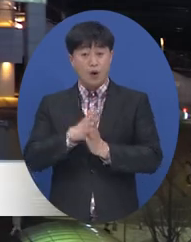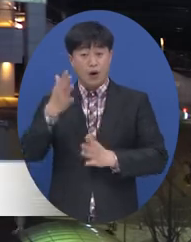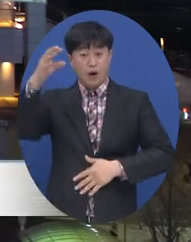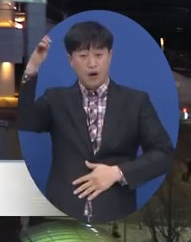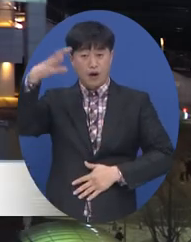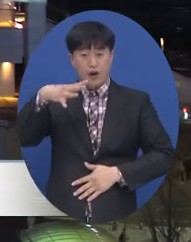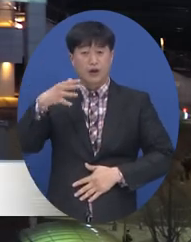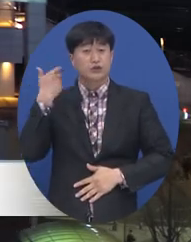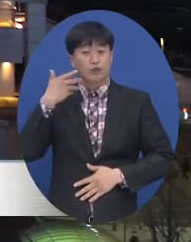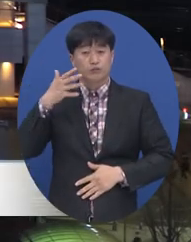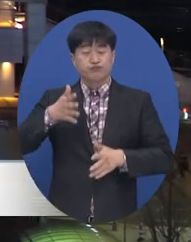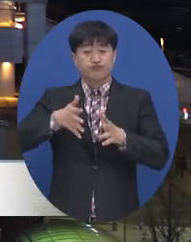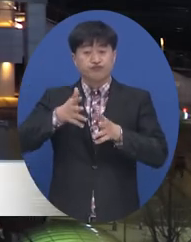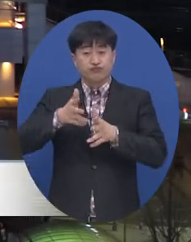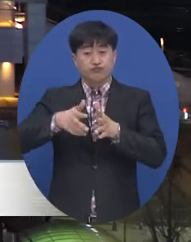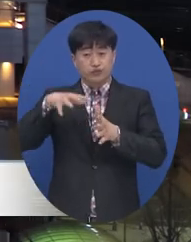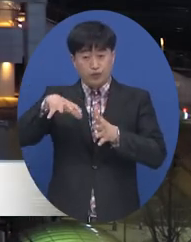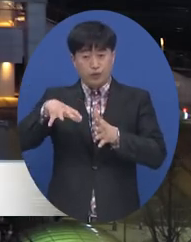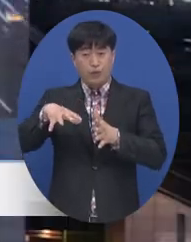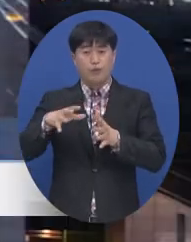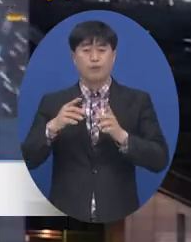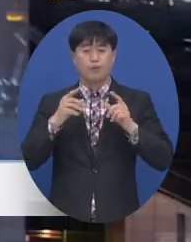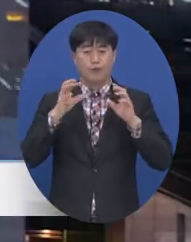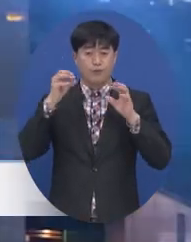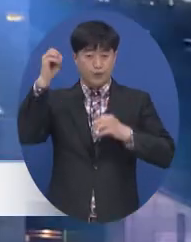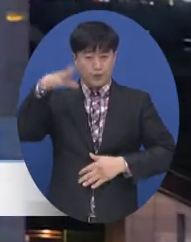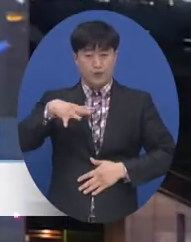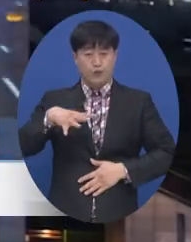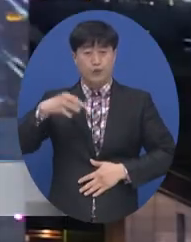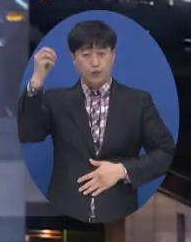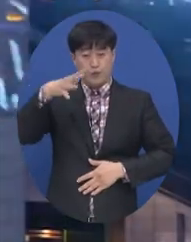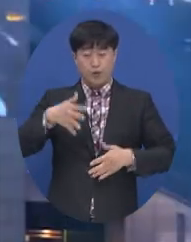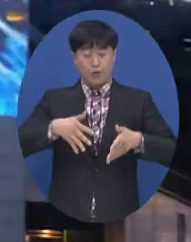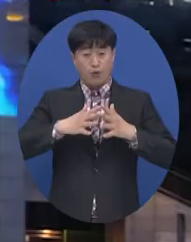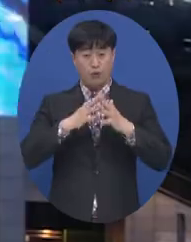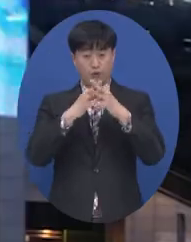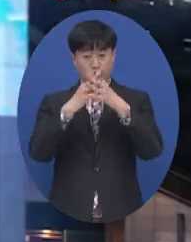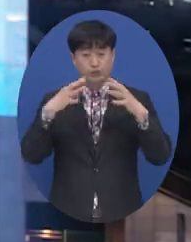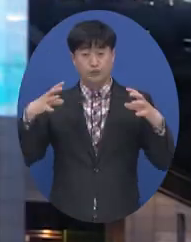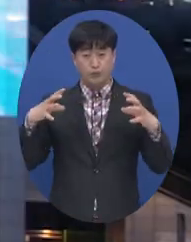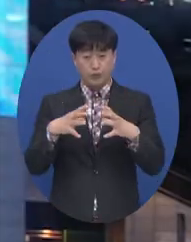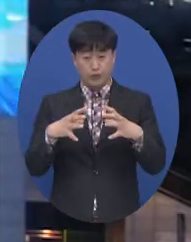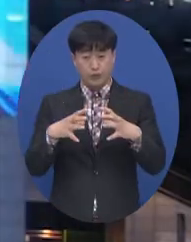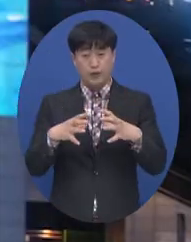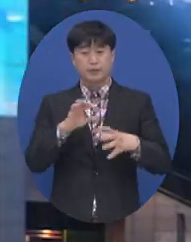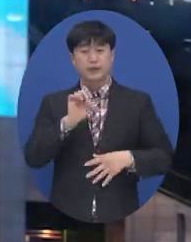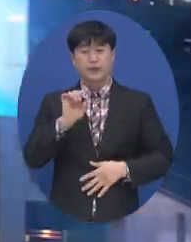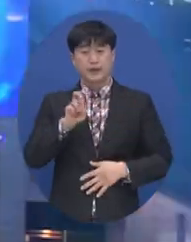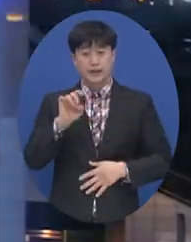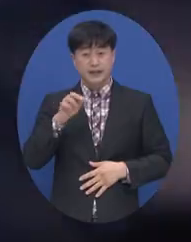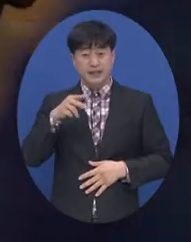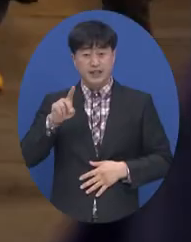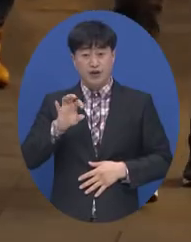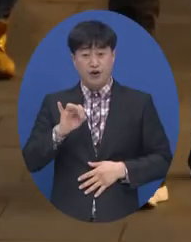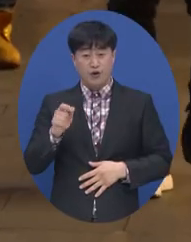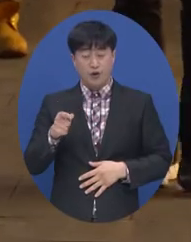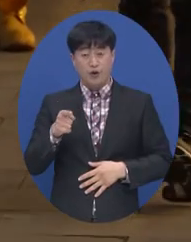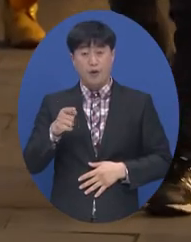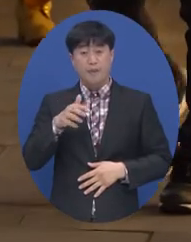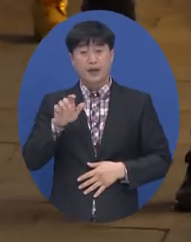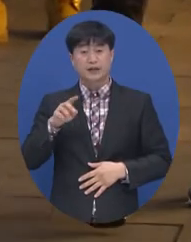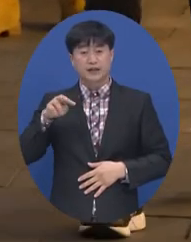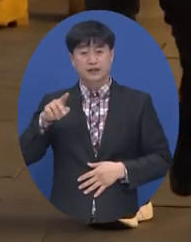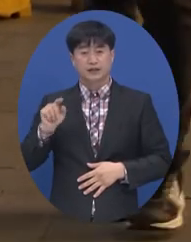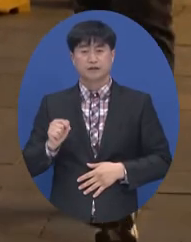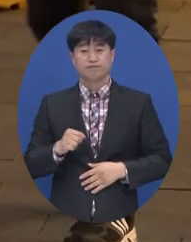화려한 빛이 의정부역을 수놓습니다. 조명과 건축을 결합한 전시 미디어 파사드입니다.